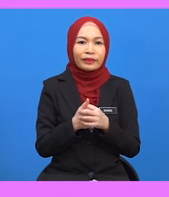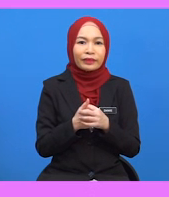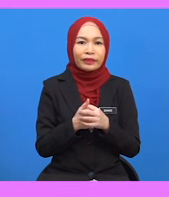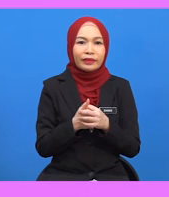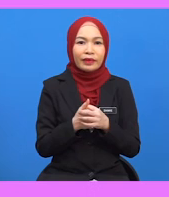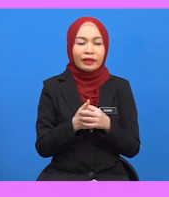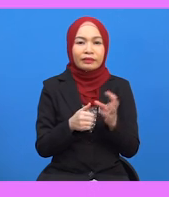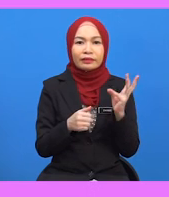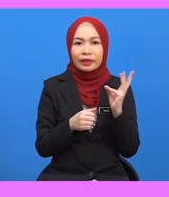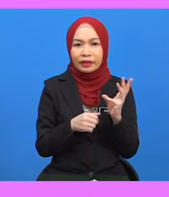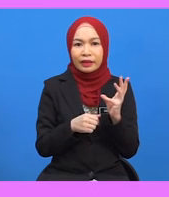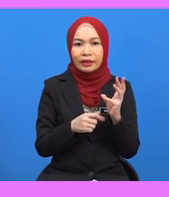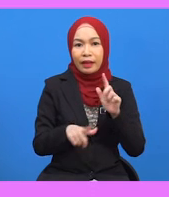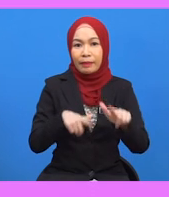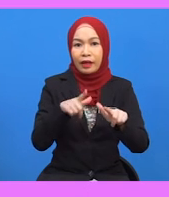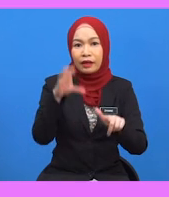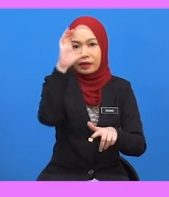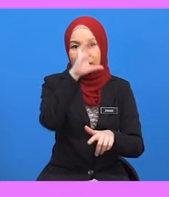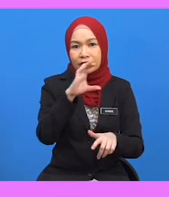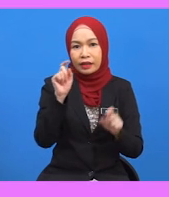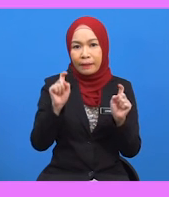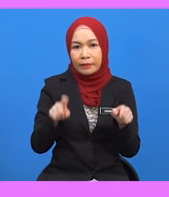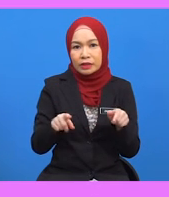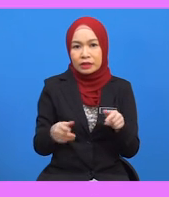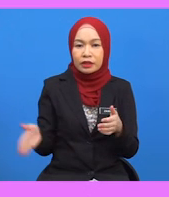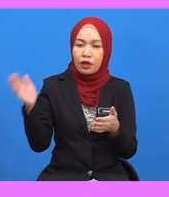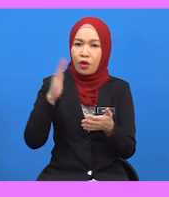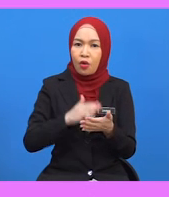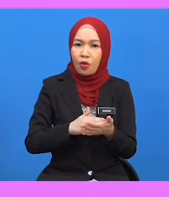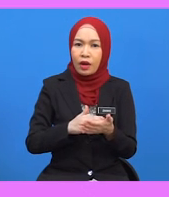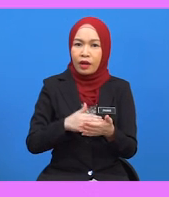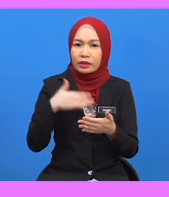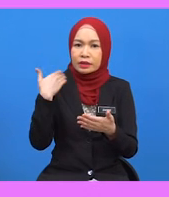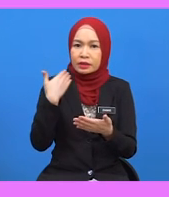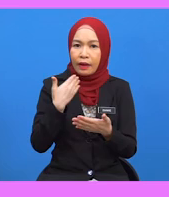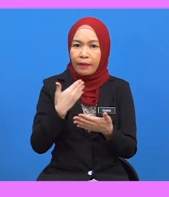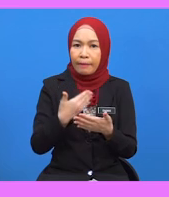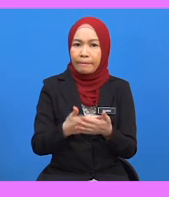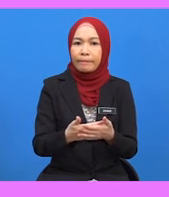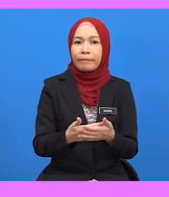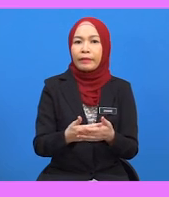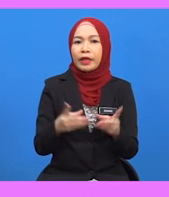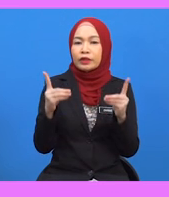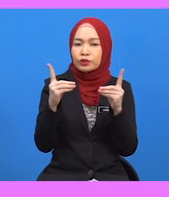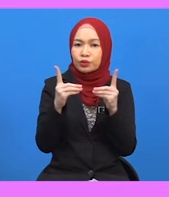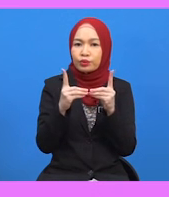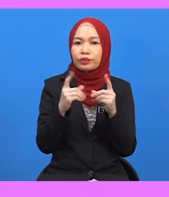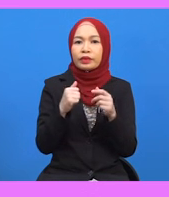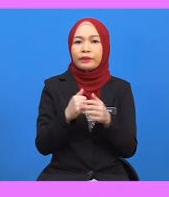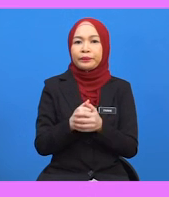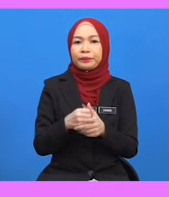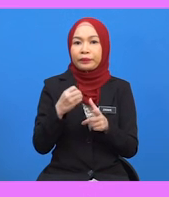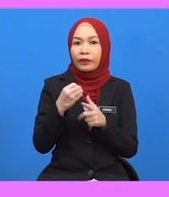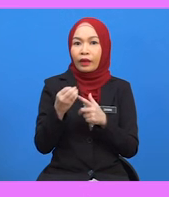Keenam, langkah carian perlu diulang sehingga item carian dijumpai